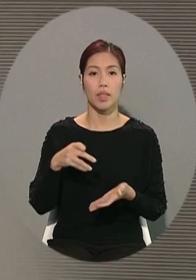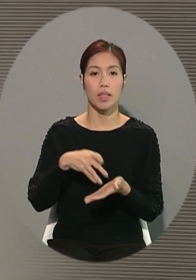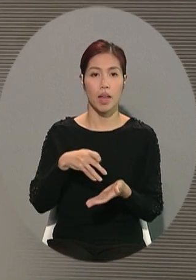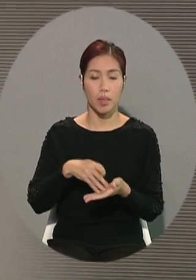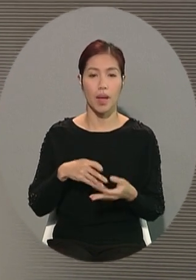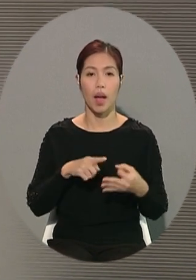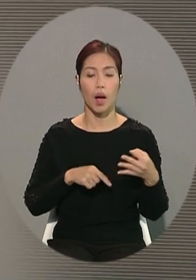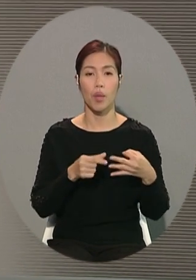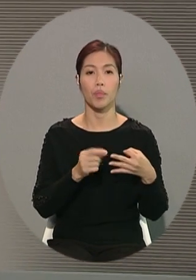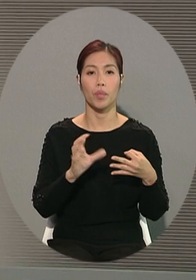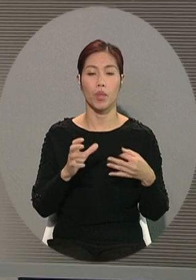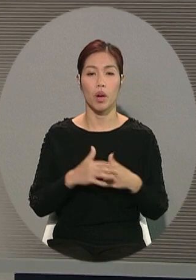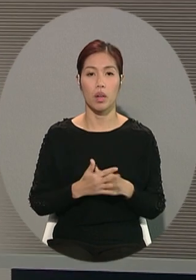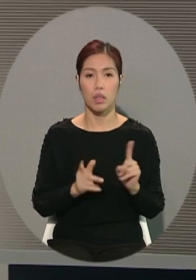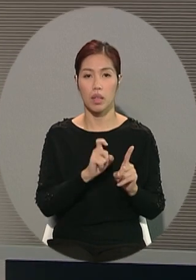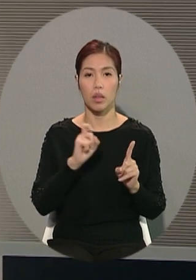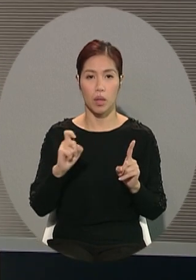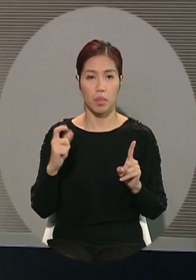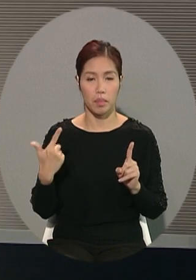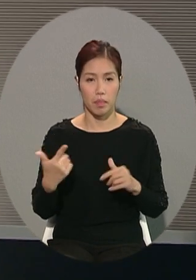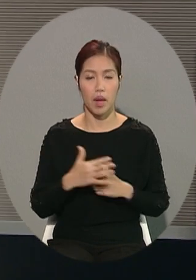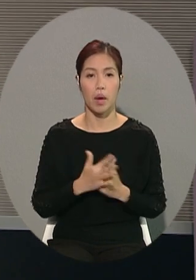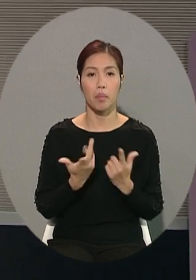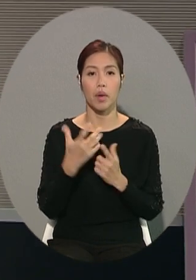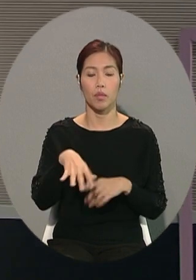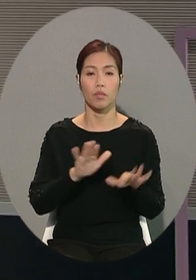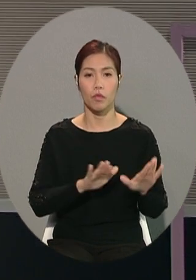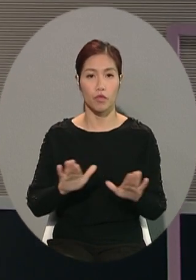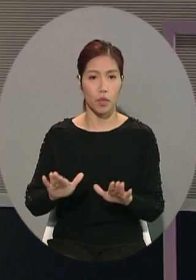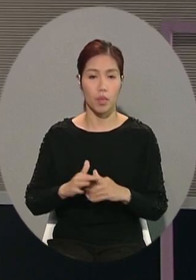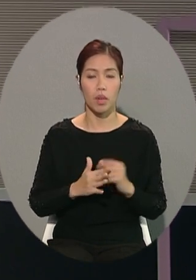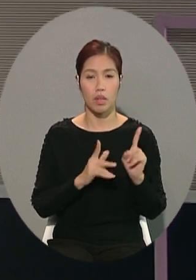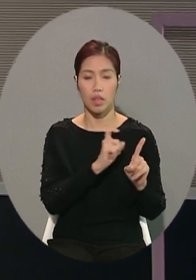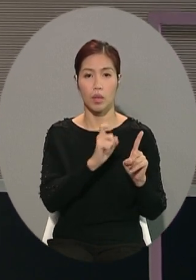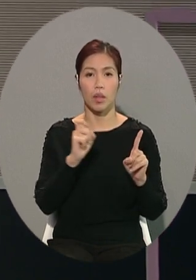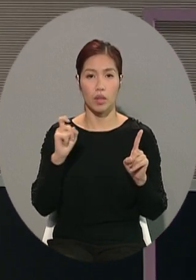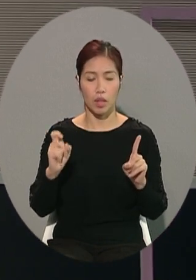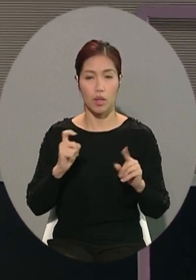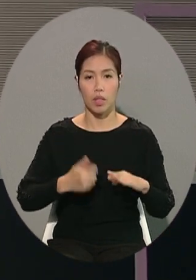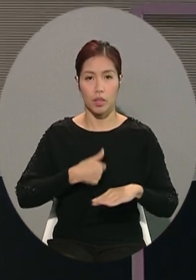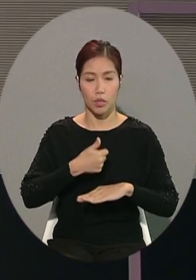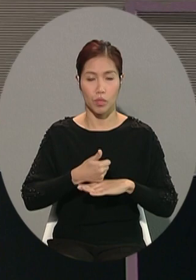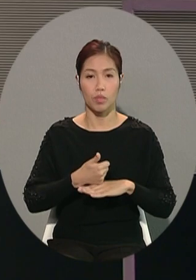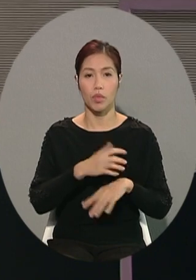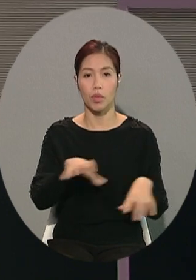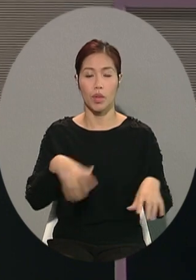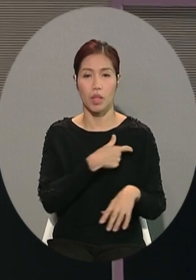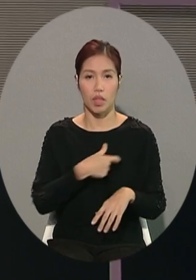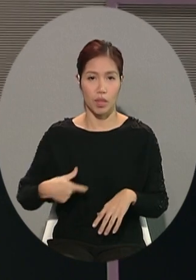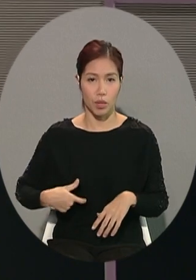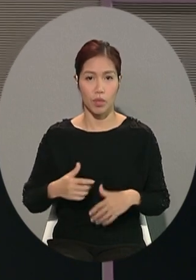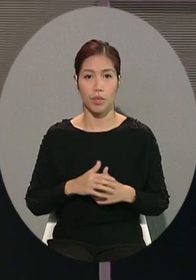黄良喜。我在1998年就开始为北区服务，并且在1999年当选区议员。期